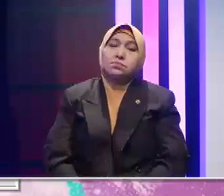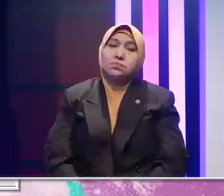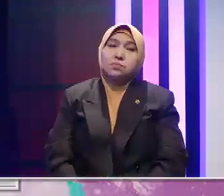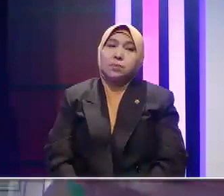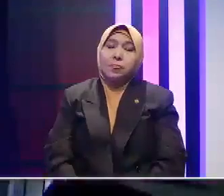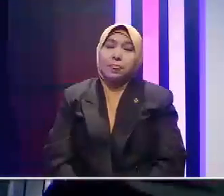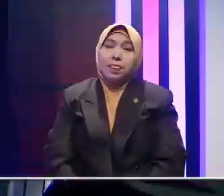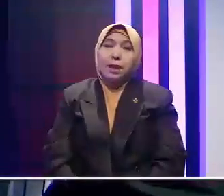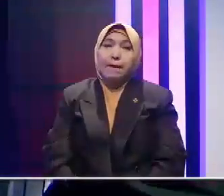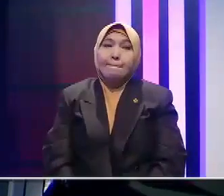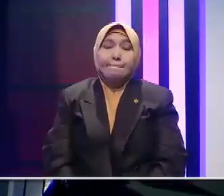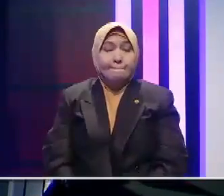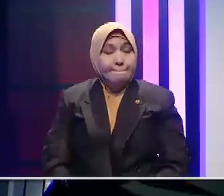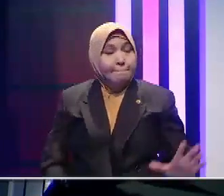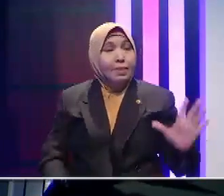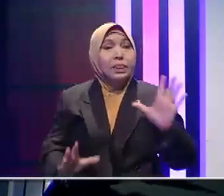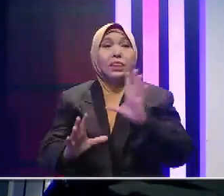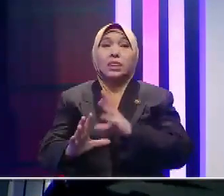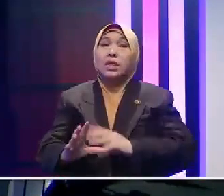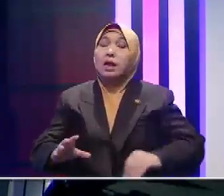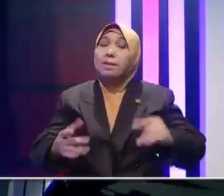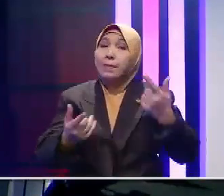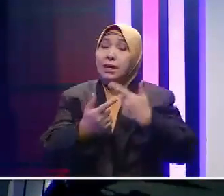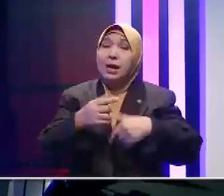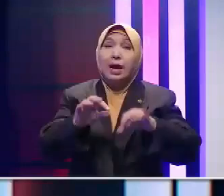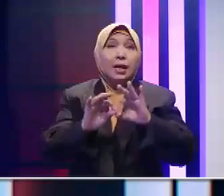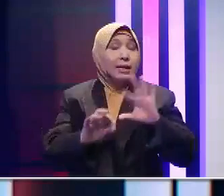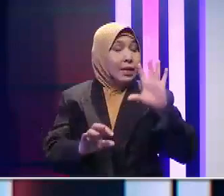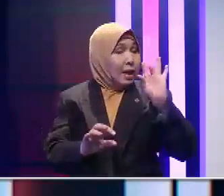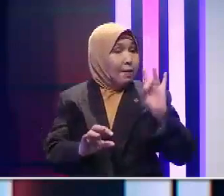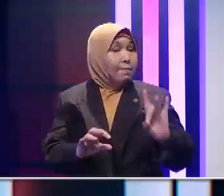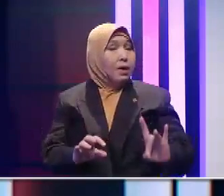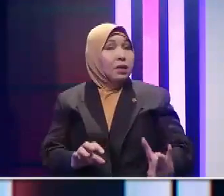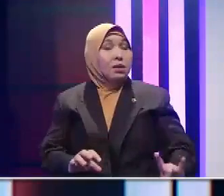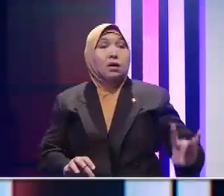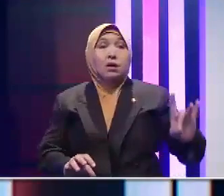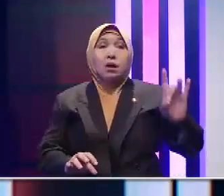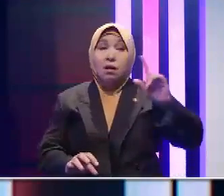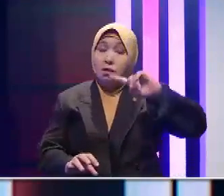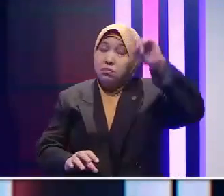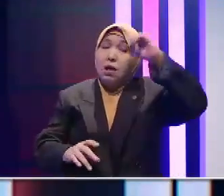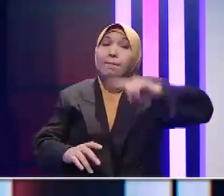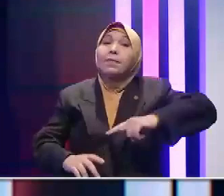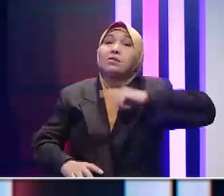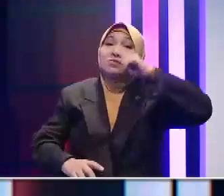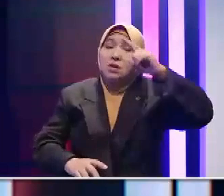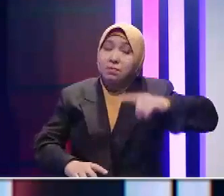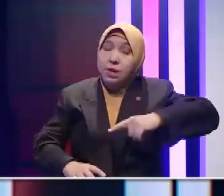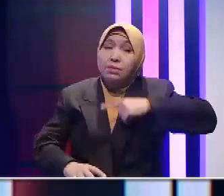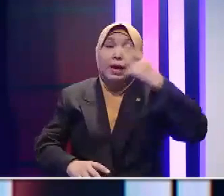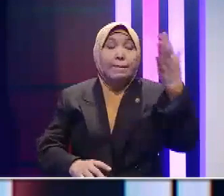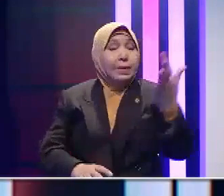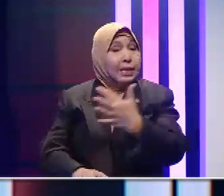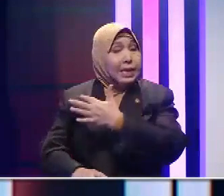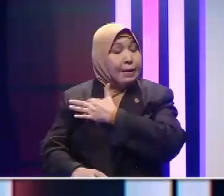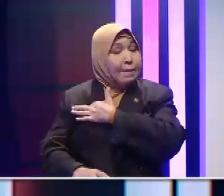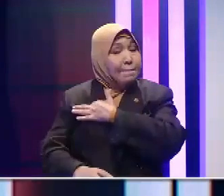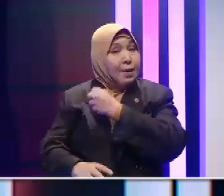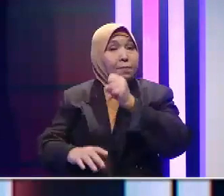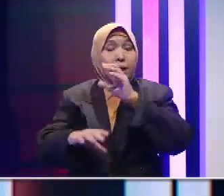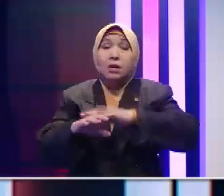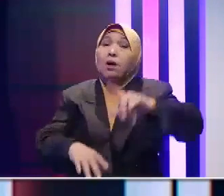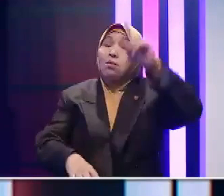Azim. Sadaqallahul Azim. Dan pada ayat yang ke-8 Allah Ta'ala berfirman, oleh itu berimanlah kamu kepada Allah